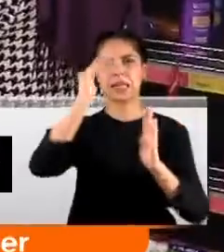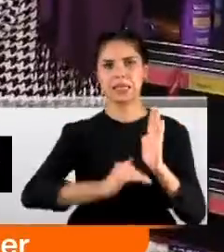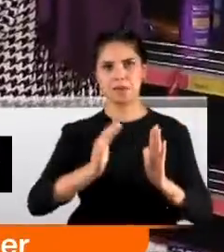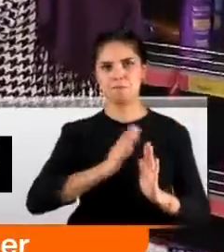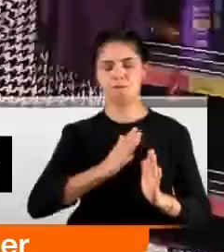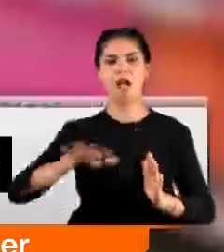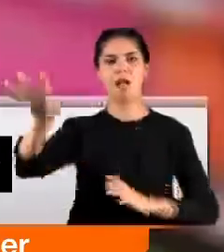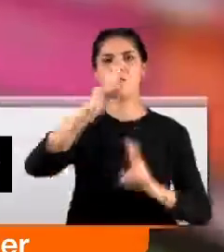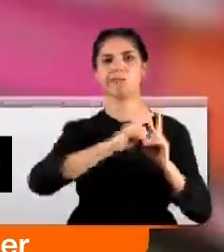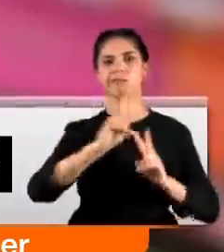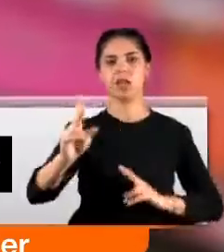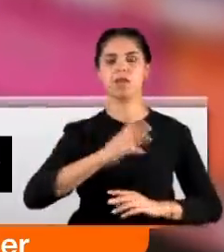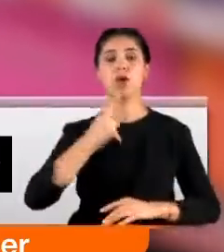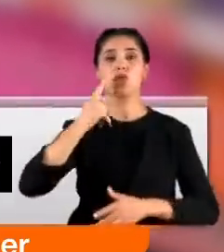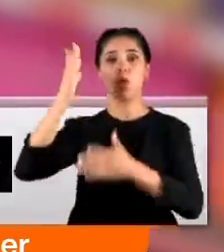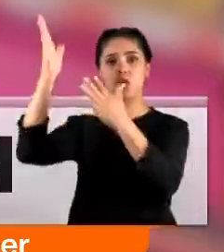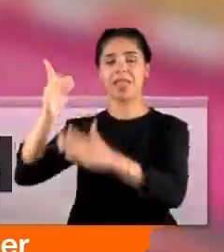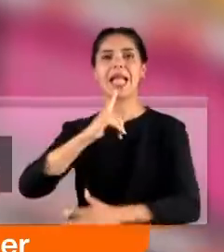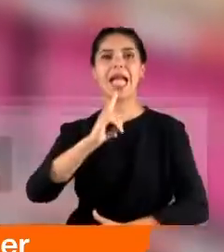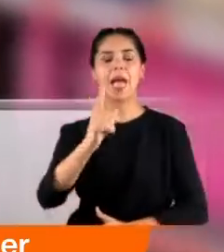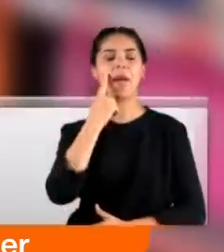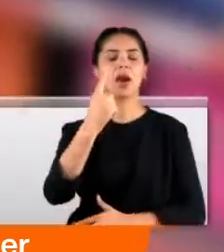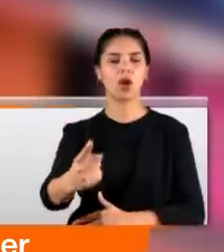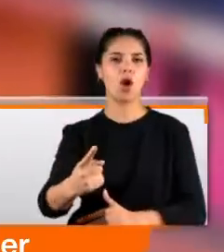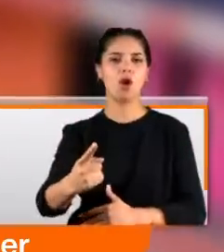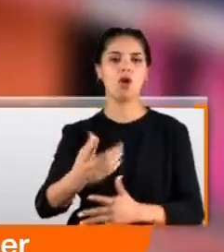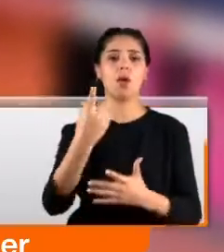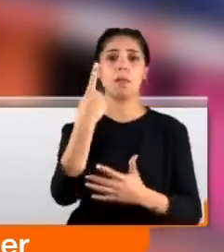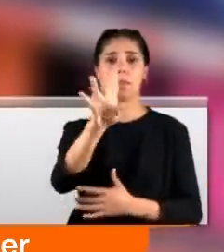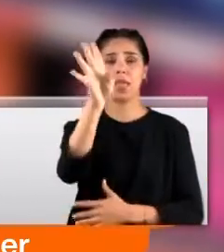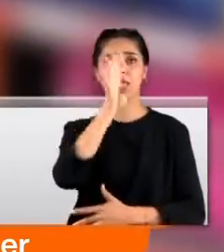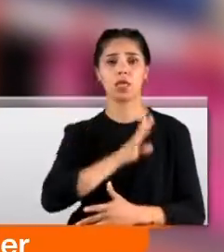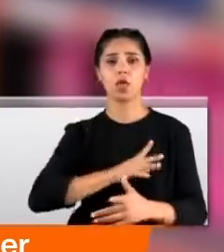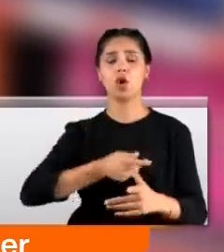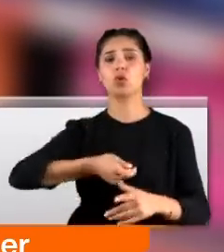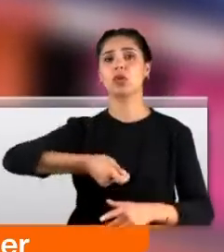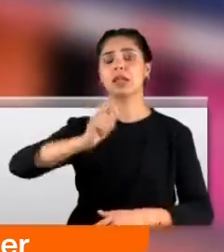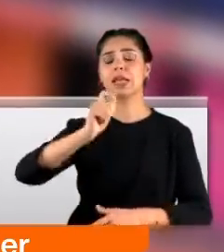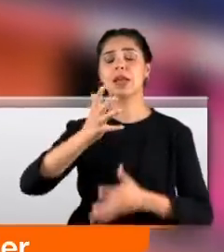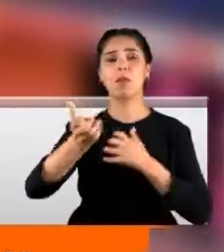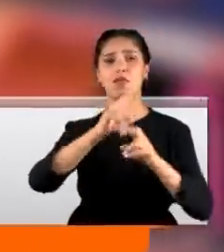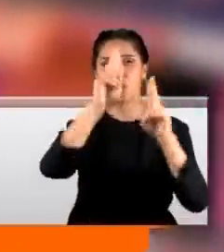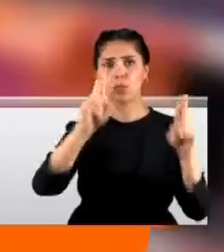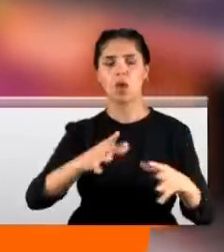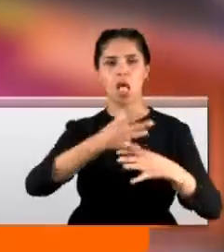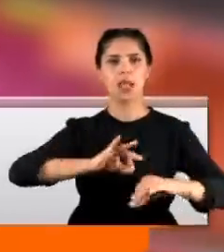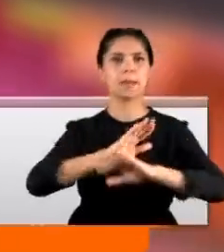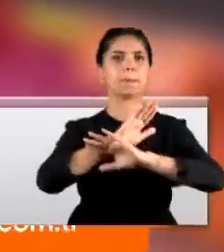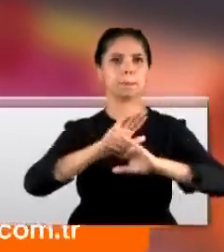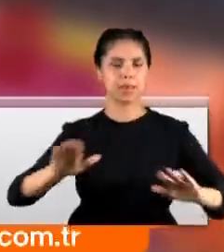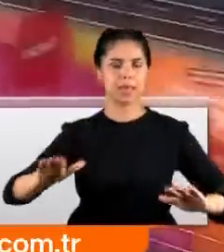tüketici sıraya girdi. Cumhurbaşkanı Erdoğan'ın talimatının ardından 1400 tarım kredi marketinde hazırlıklar